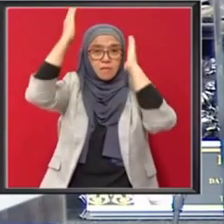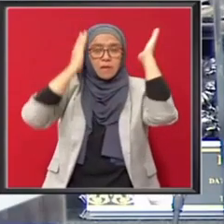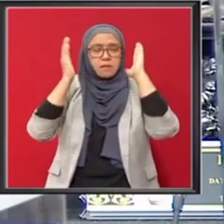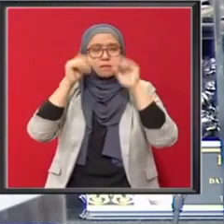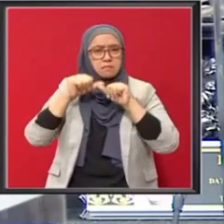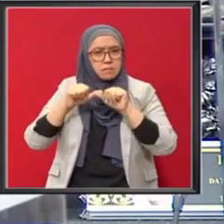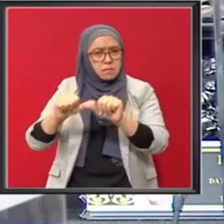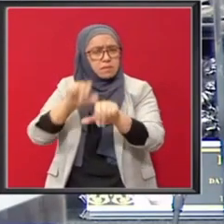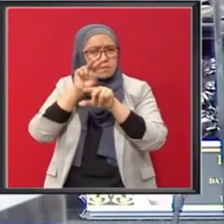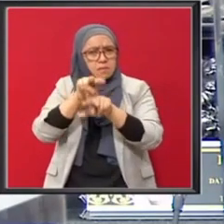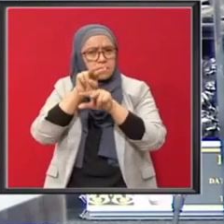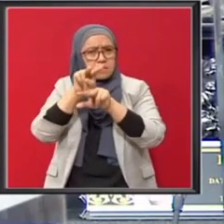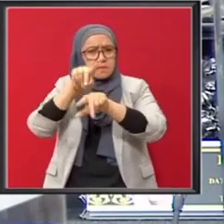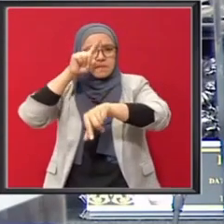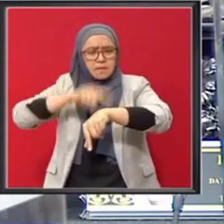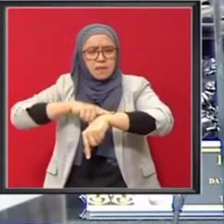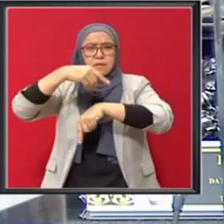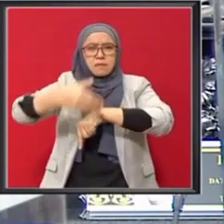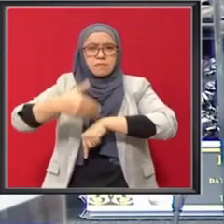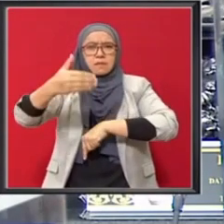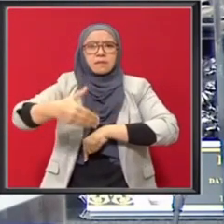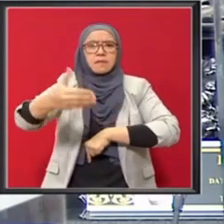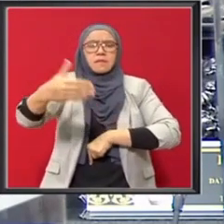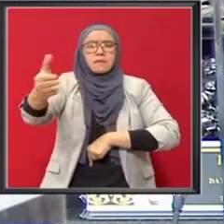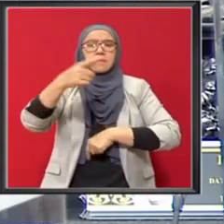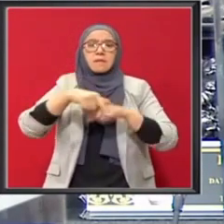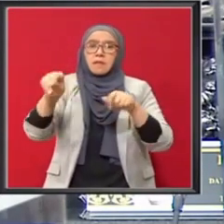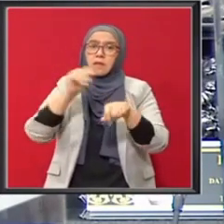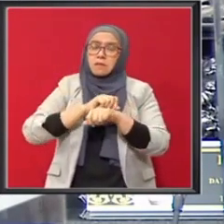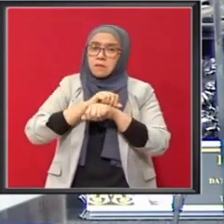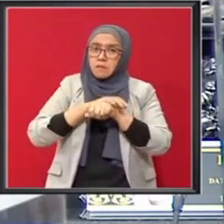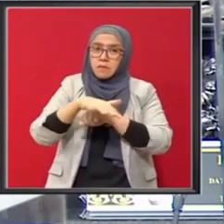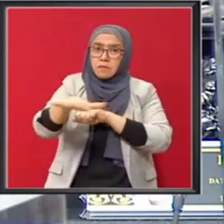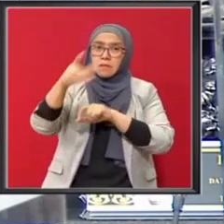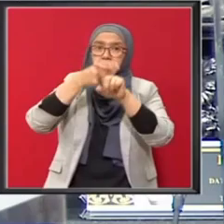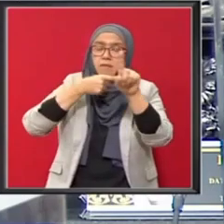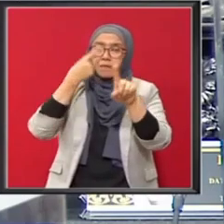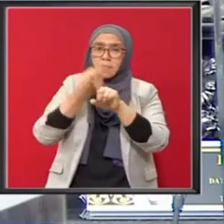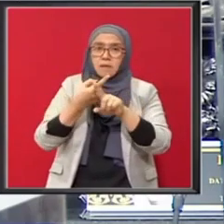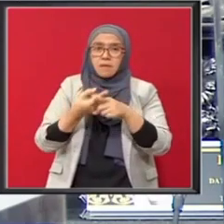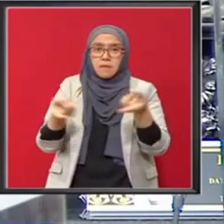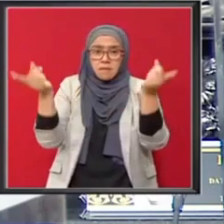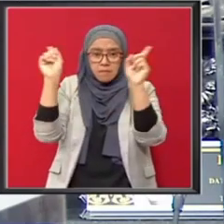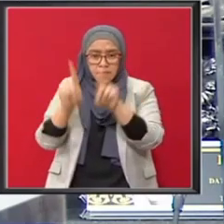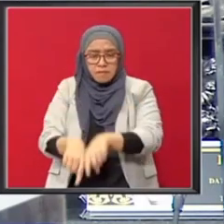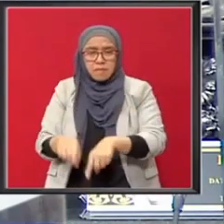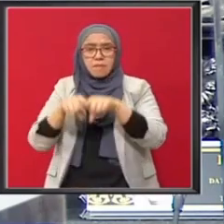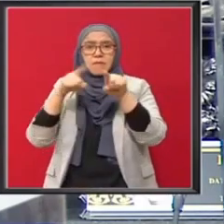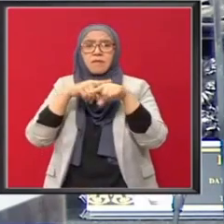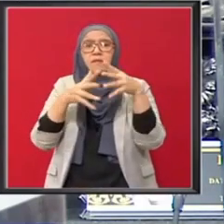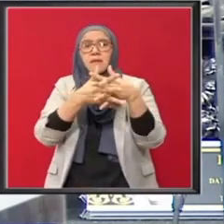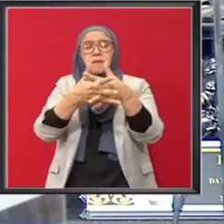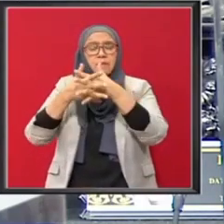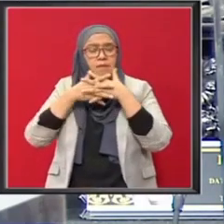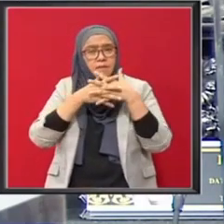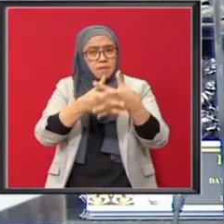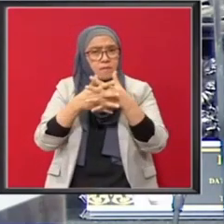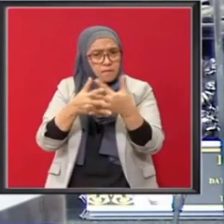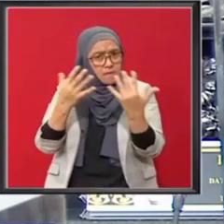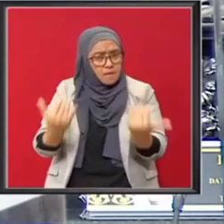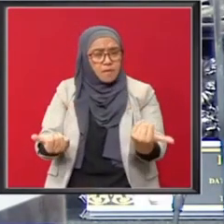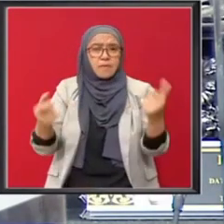implikasi-implikasi daripada perubahan petak berani Amerika Syarikat juga yang sedang berlaku sekarang ini sedang kita pantau